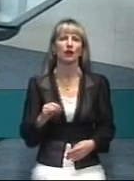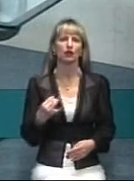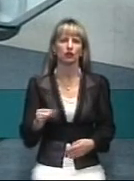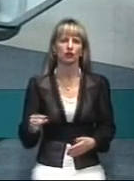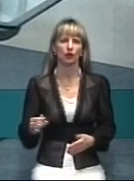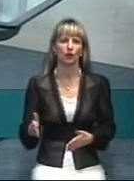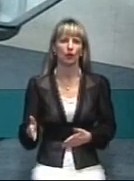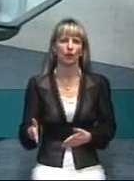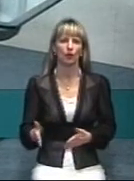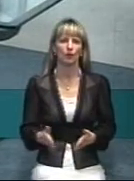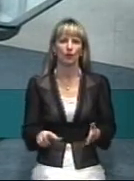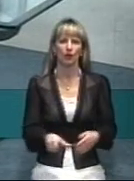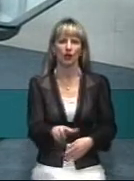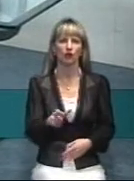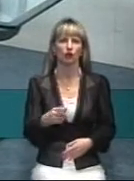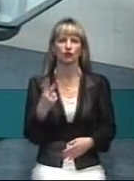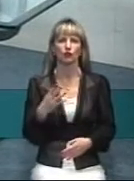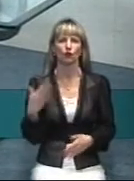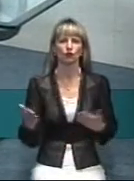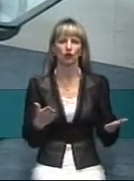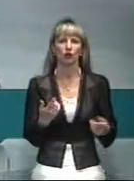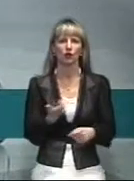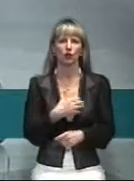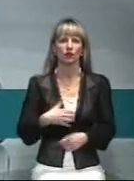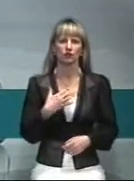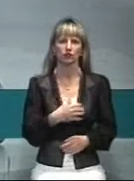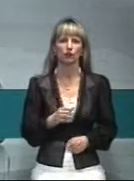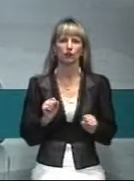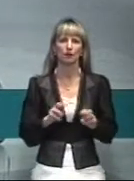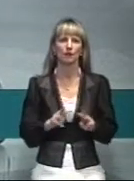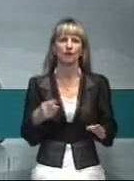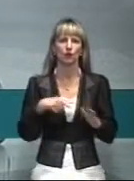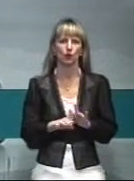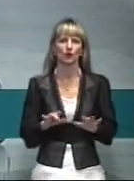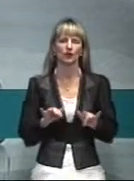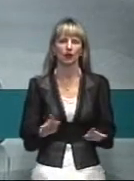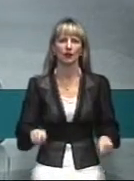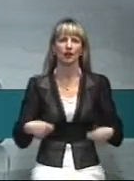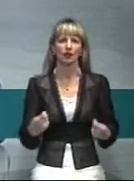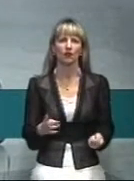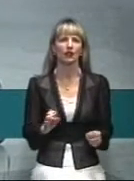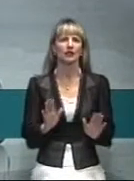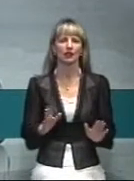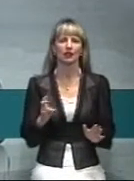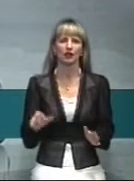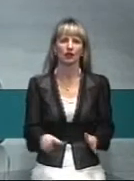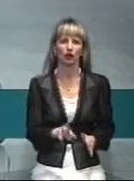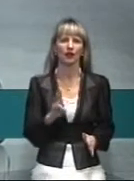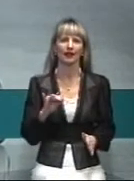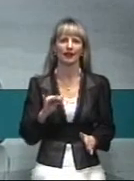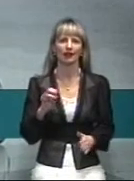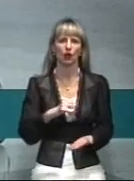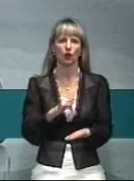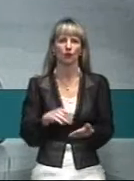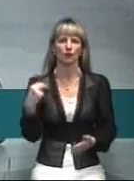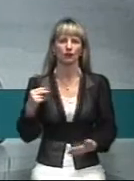двох з обох сторін, є критично важливим. А чи планує Міністерство внутрішніх справ передавати не тільки на траси, а й на місто Запоріжжя,